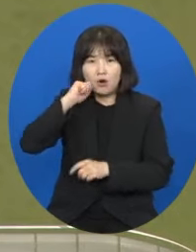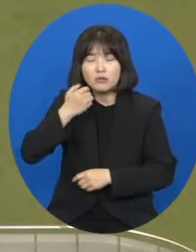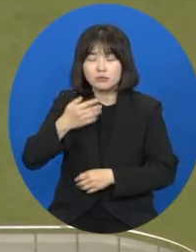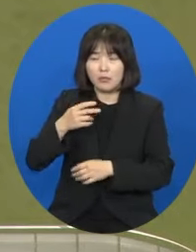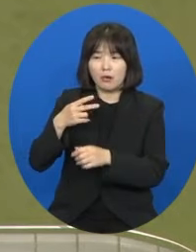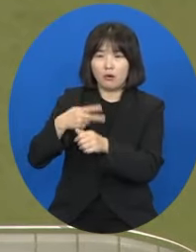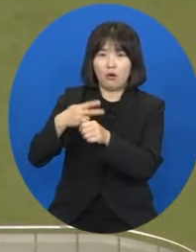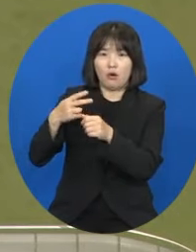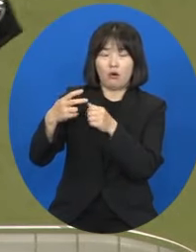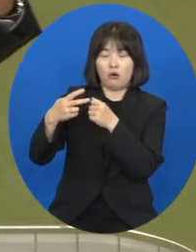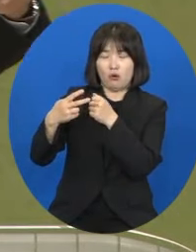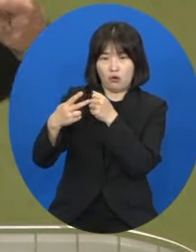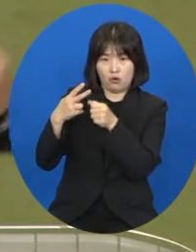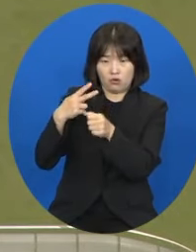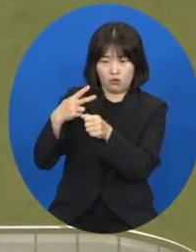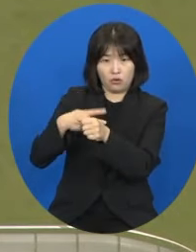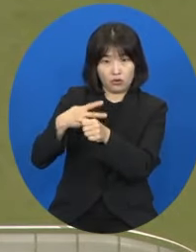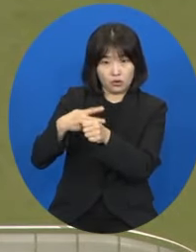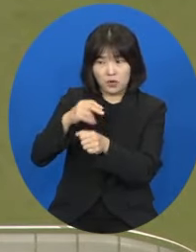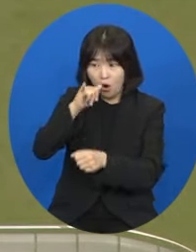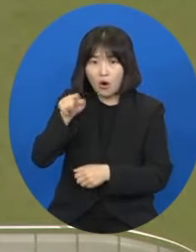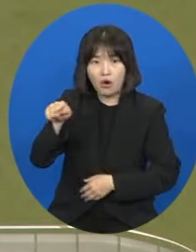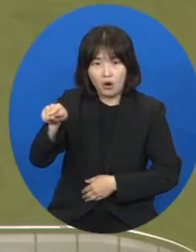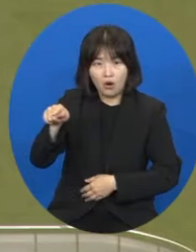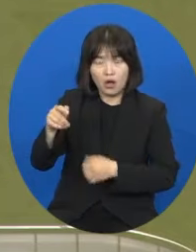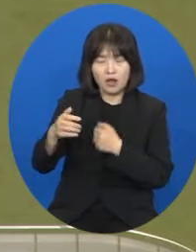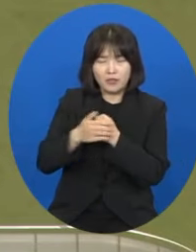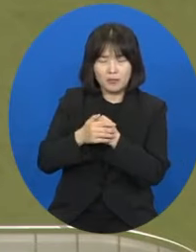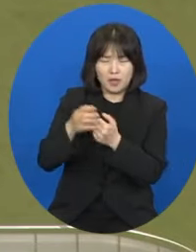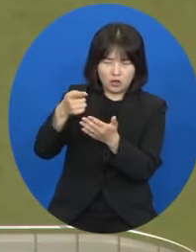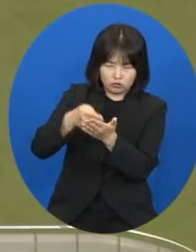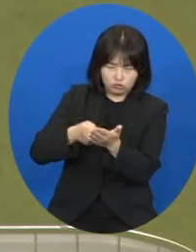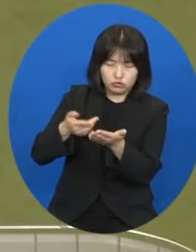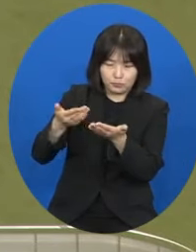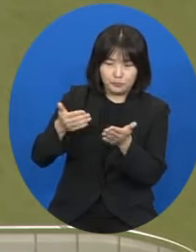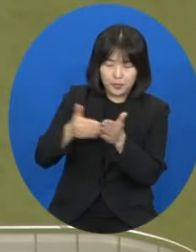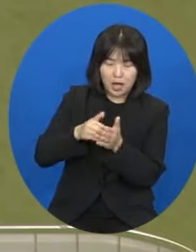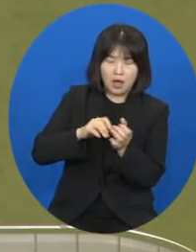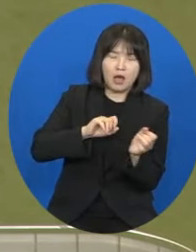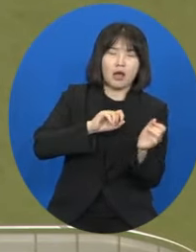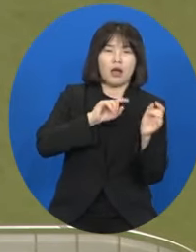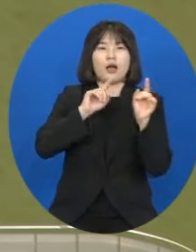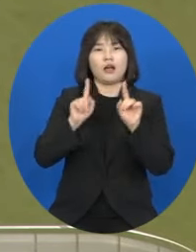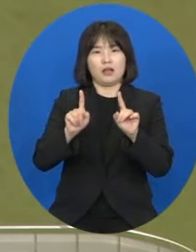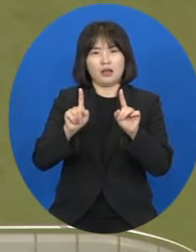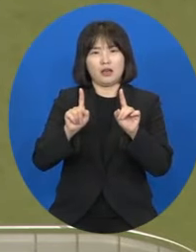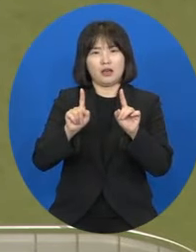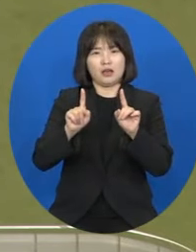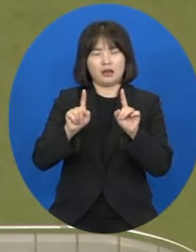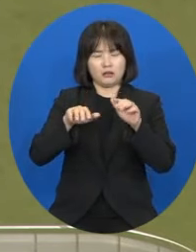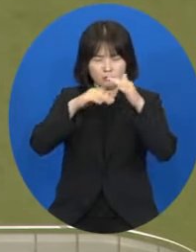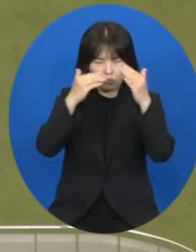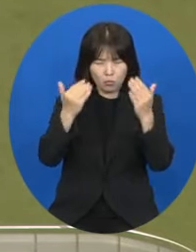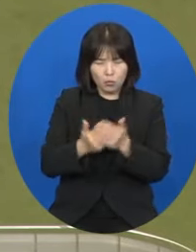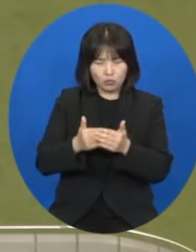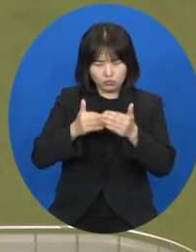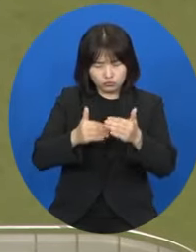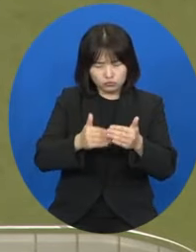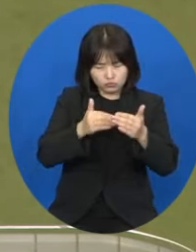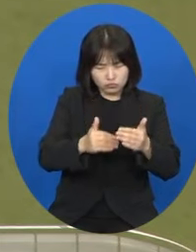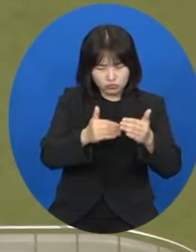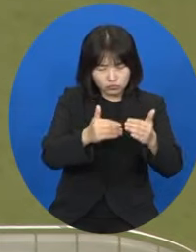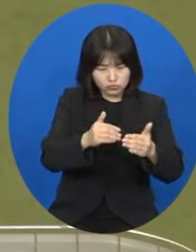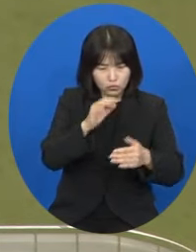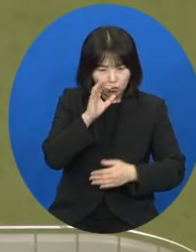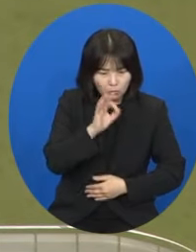계셨어요. 그래서 이 스텐트 수술을 긴급하게 받고 살아나신 겁니다. 그 모든 순간순간을 돌아보면